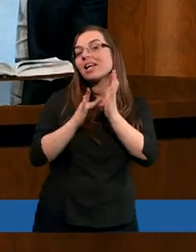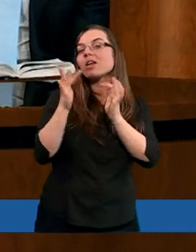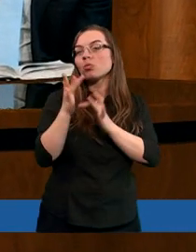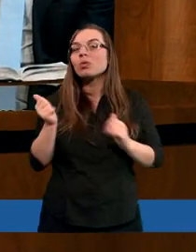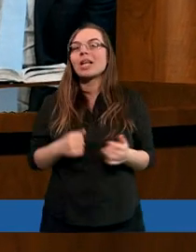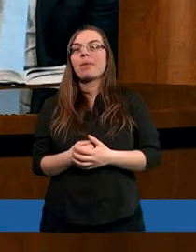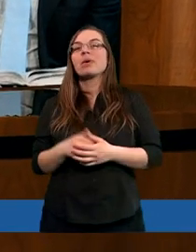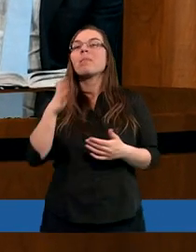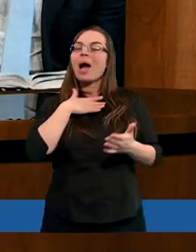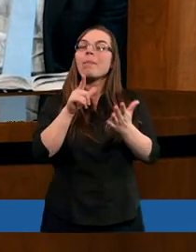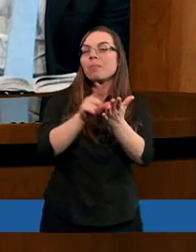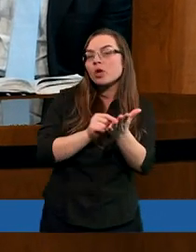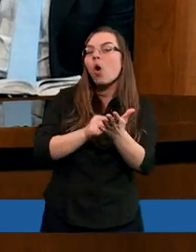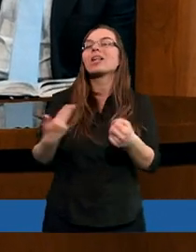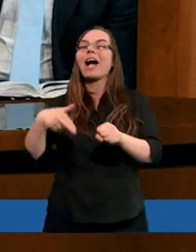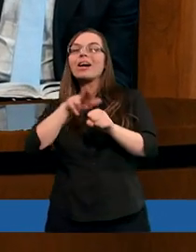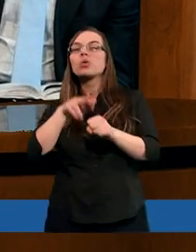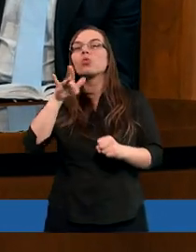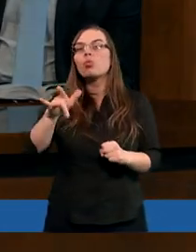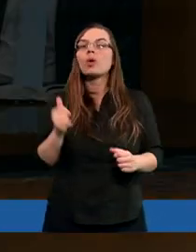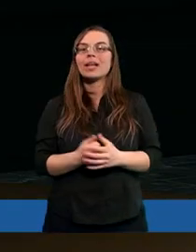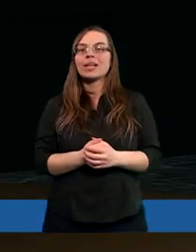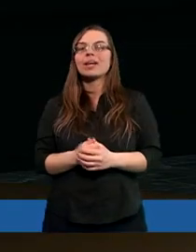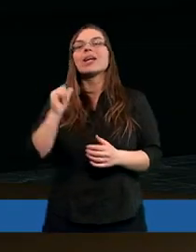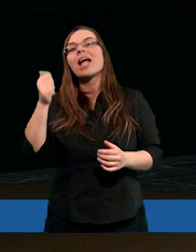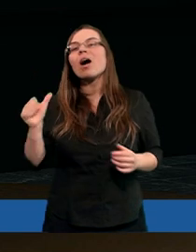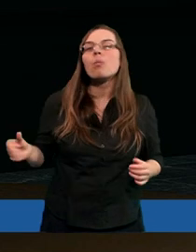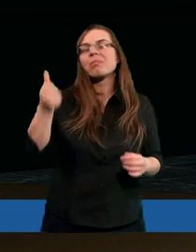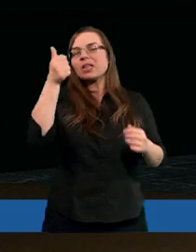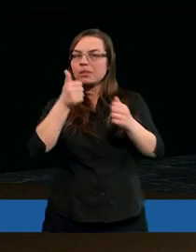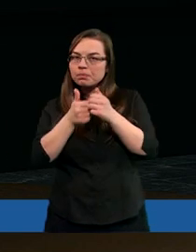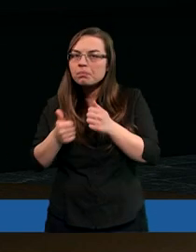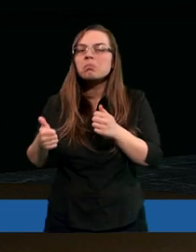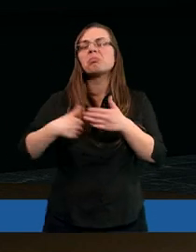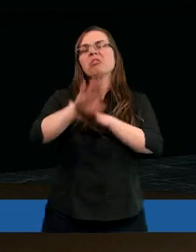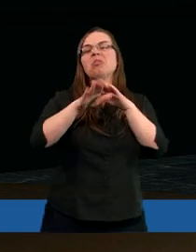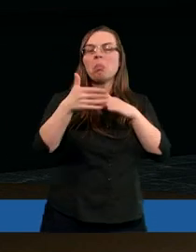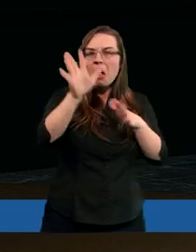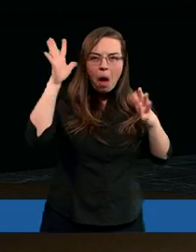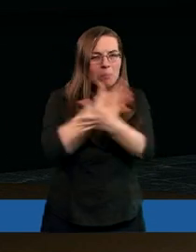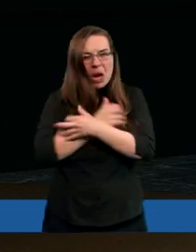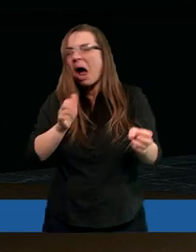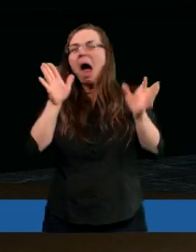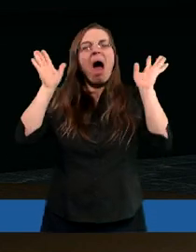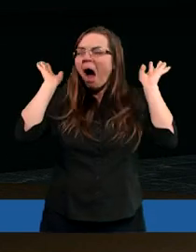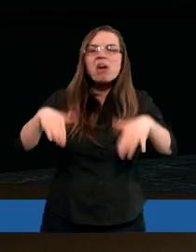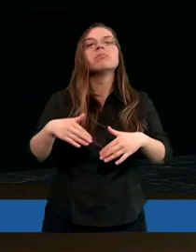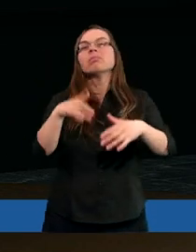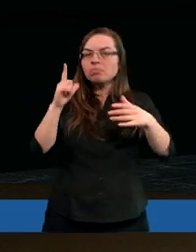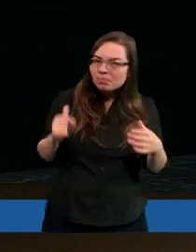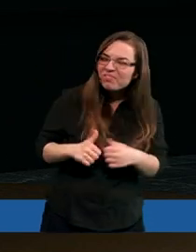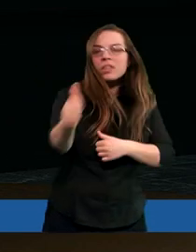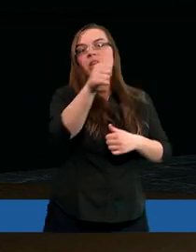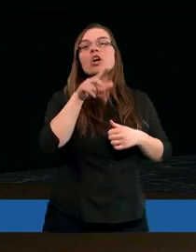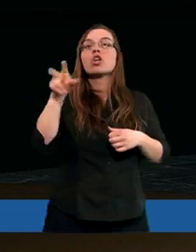I to jest znowu mamy Piotra, który jako pierwszy wychodzi z tego przerażenia, ale czy to było racjonalne, to jego